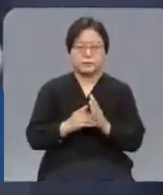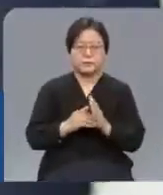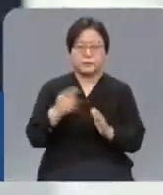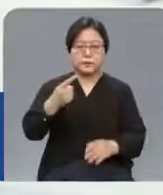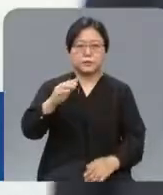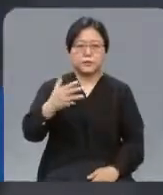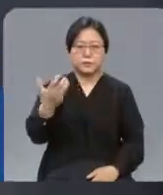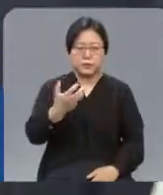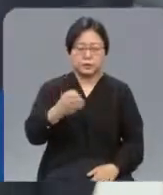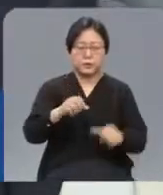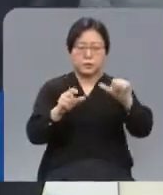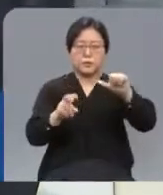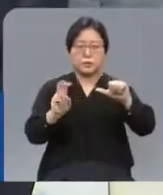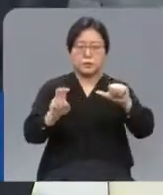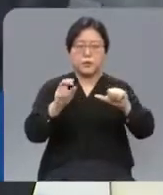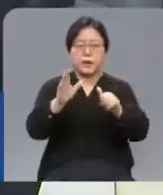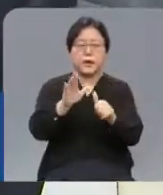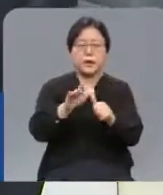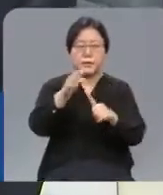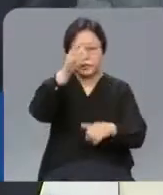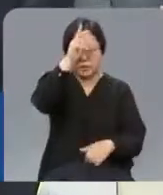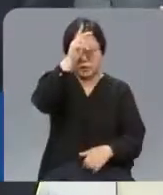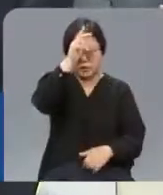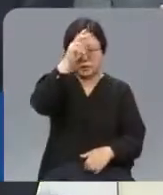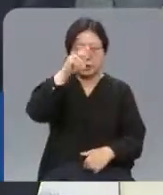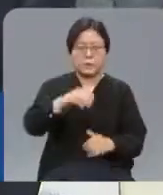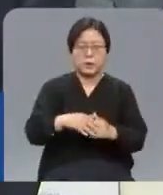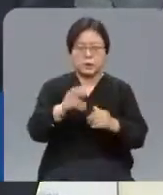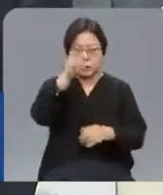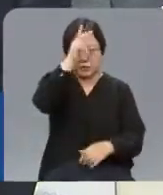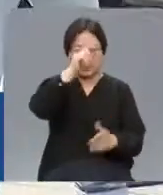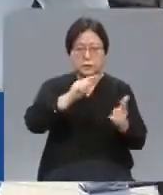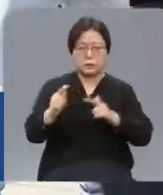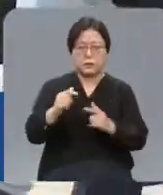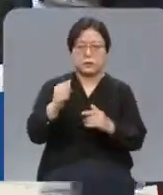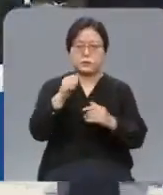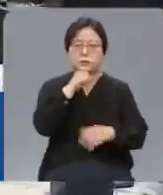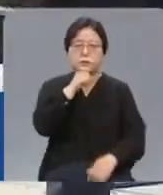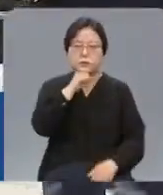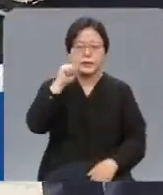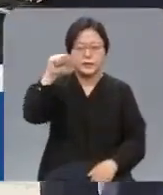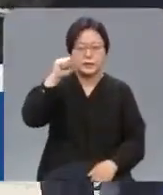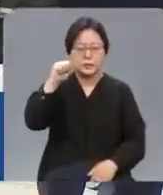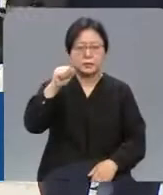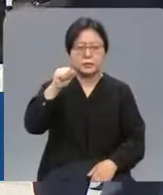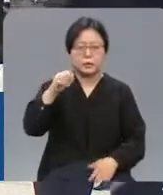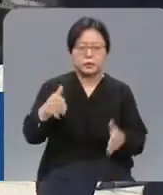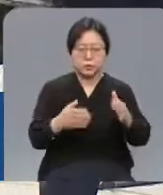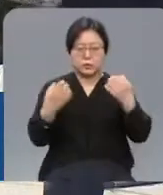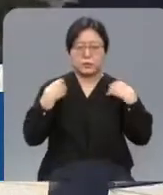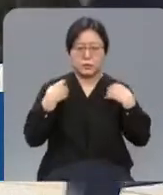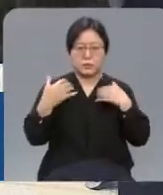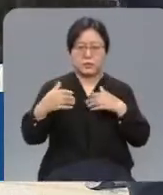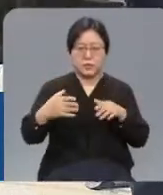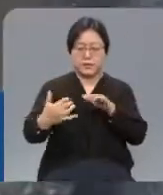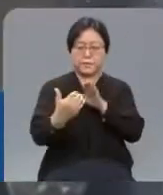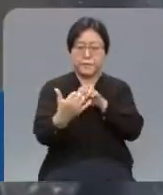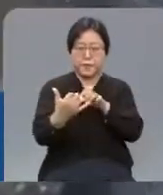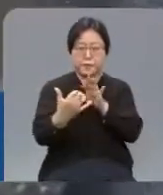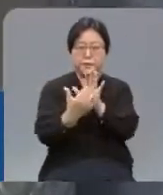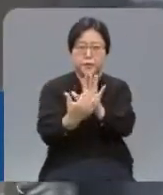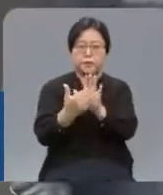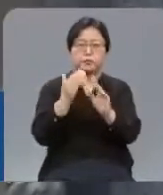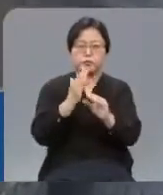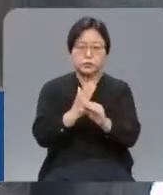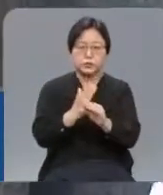1980년 5월 20일 한편 경찰 소속의 경찰들은 금남로에서 시위대의 전남도청 진압을 저지 하던 작정을